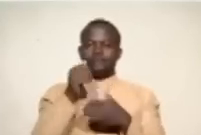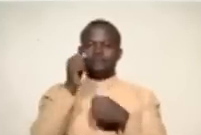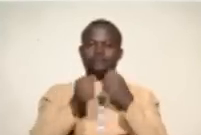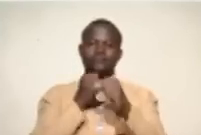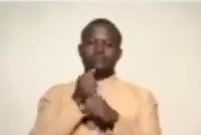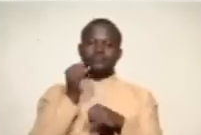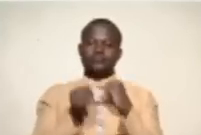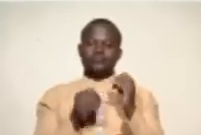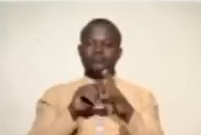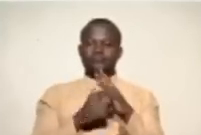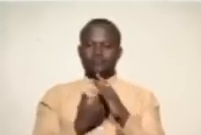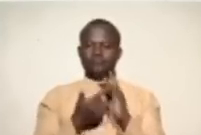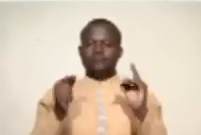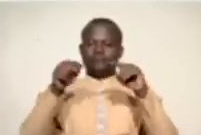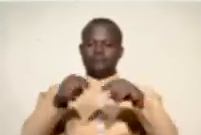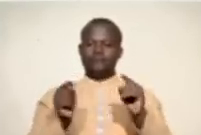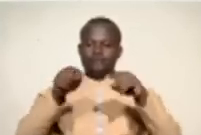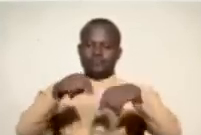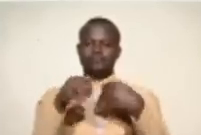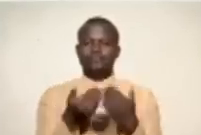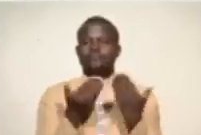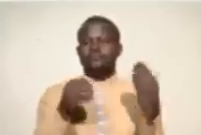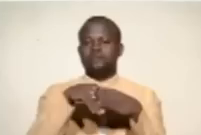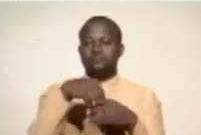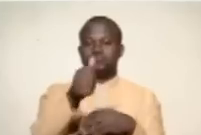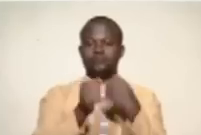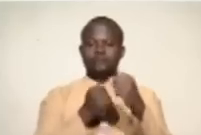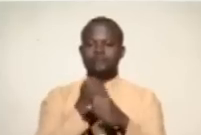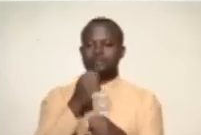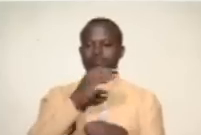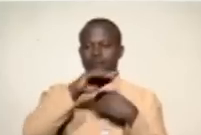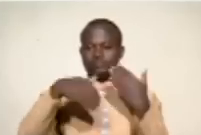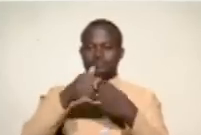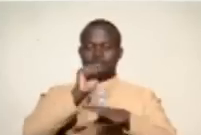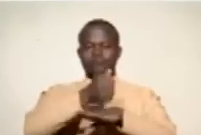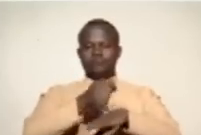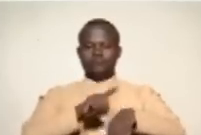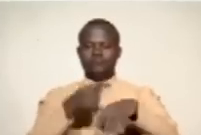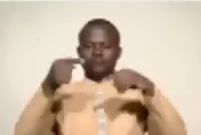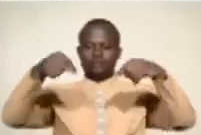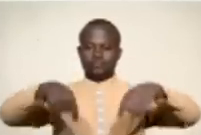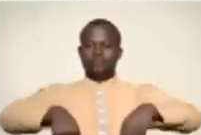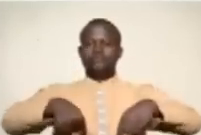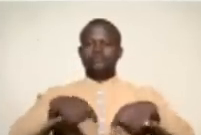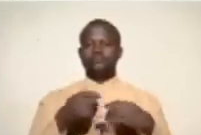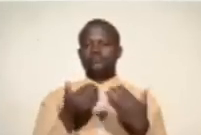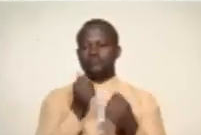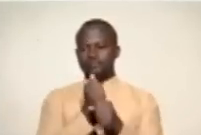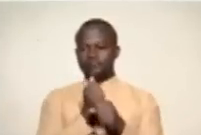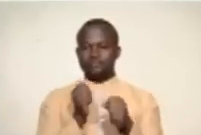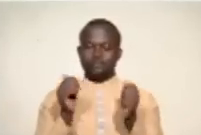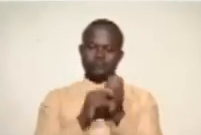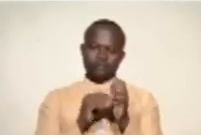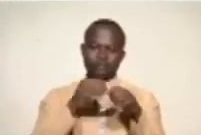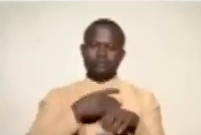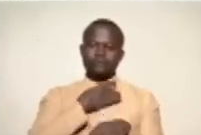ahubwo agatangira kujya aza nibura muri iyo myaka itatu yose akajya igena igihe akaza arabanguriye akongera akaza